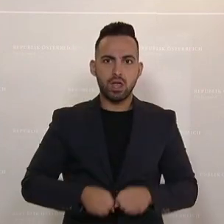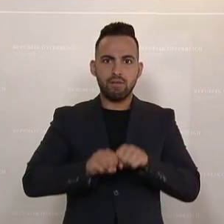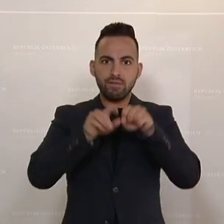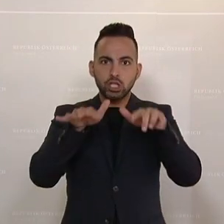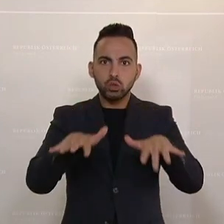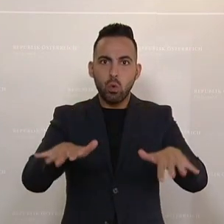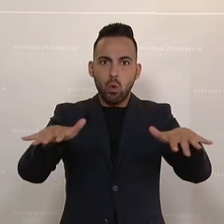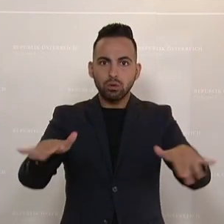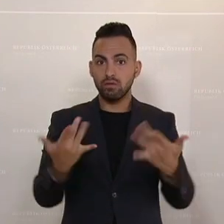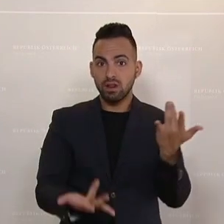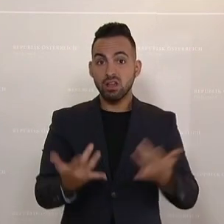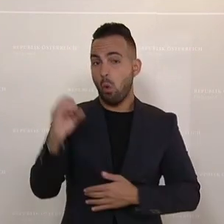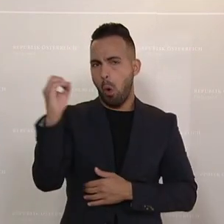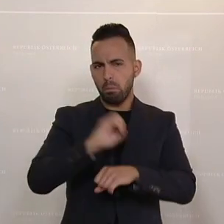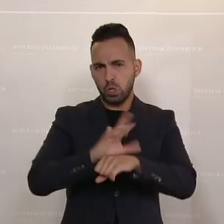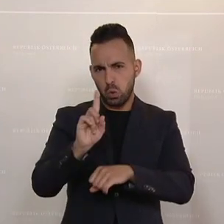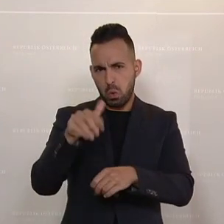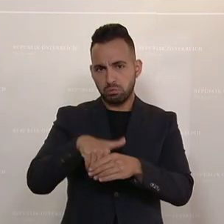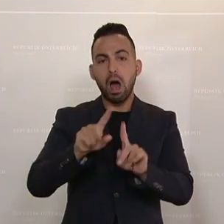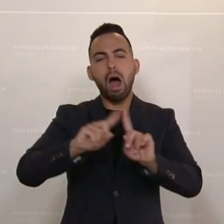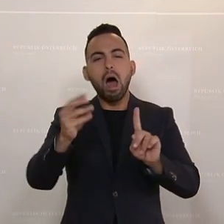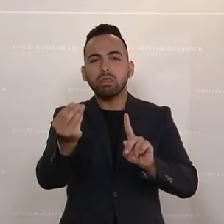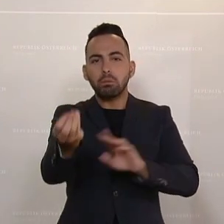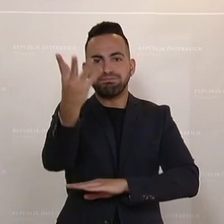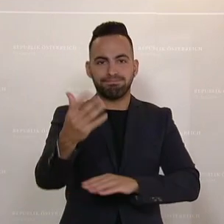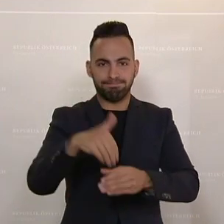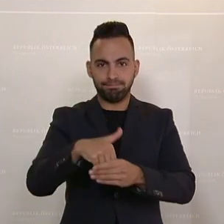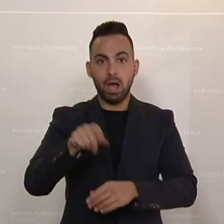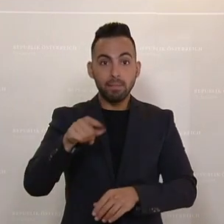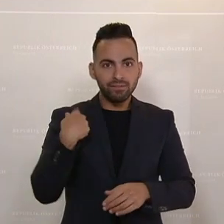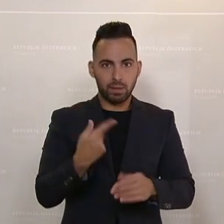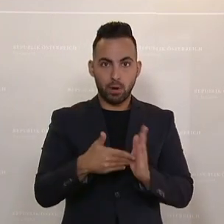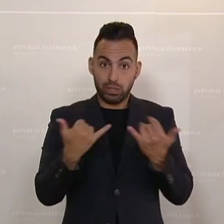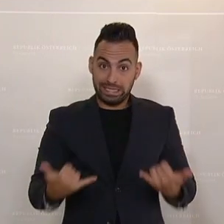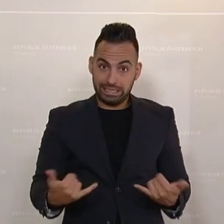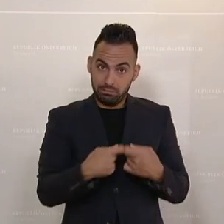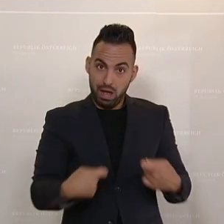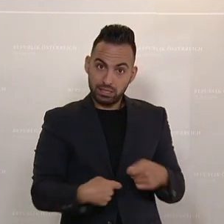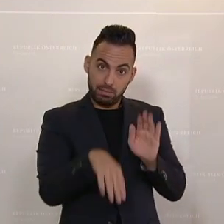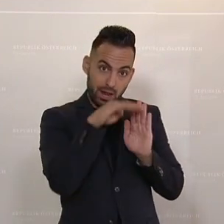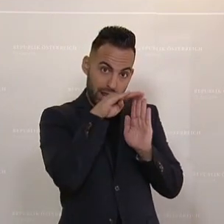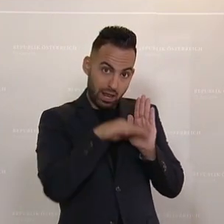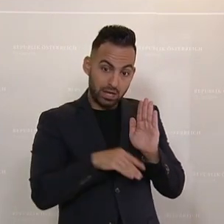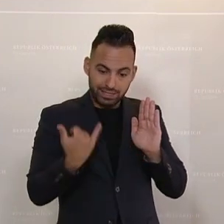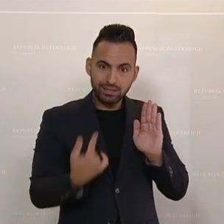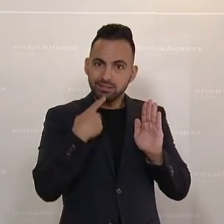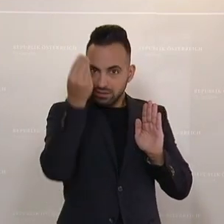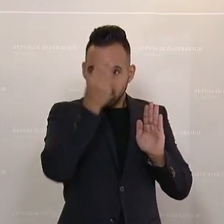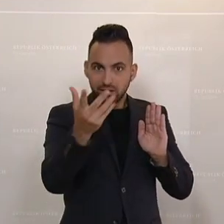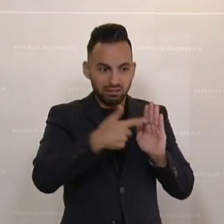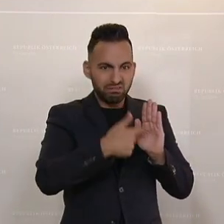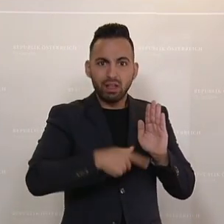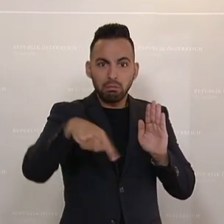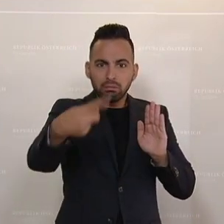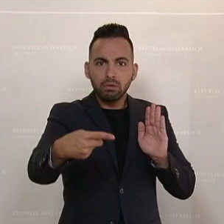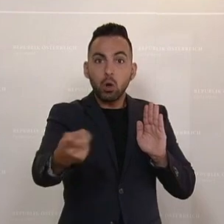von Omikron ausgehen wird, sondern wandern von etwas anderem ausgehen muss. Und da brauchen wir die Maßnahmen, die jetzt getroffen sind und das, was Sie da jetzt ankündigen, brauchen wir